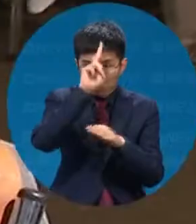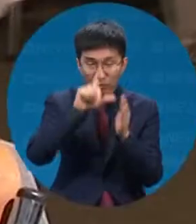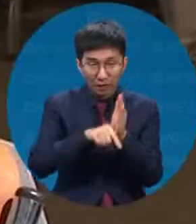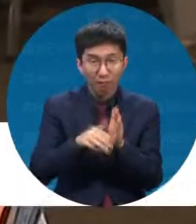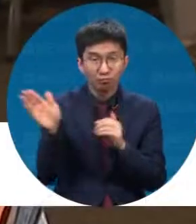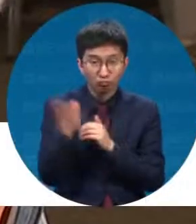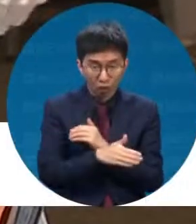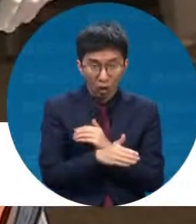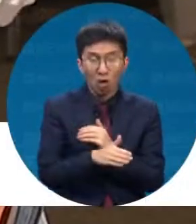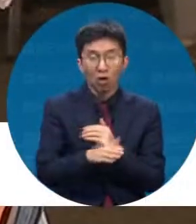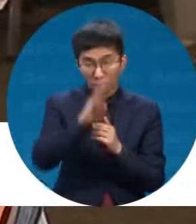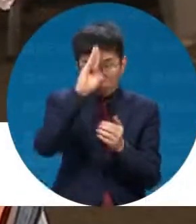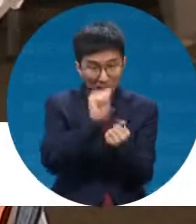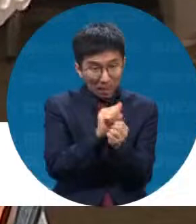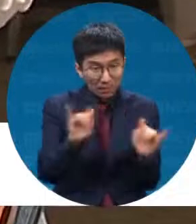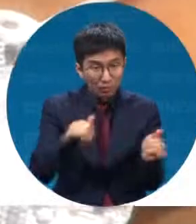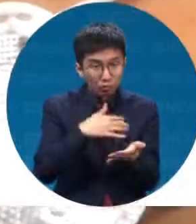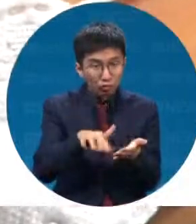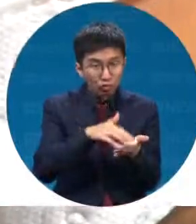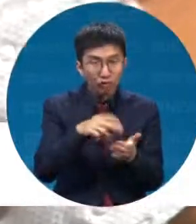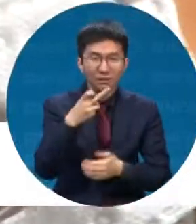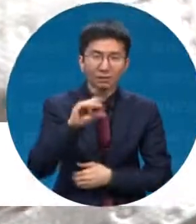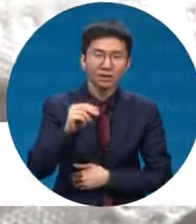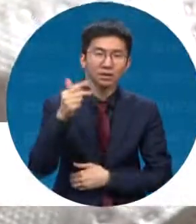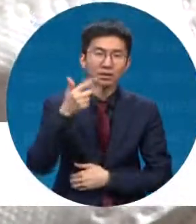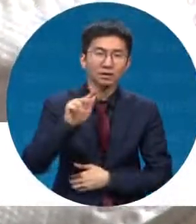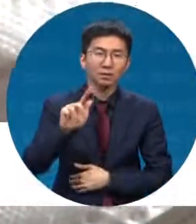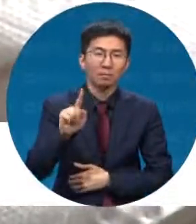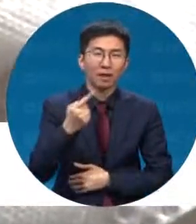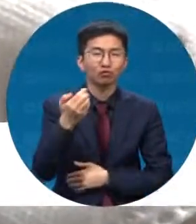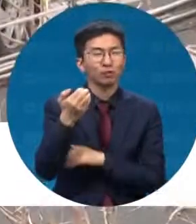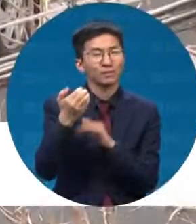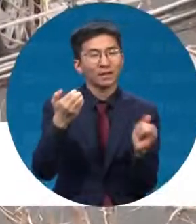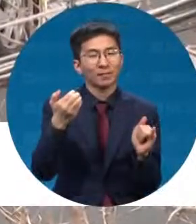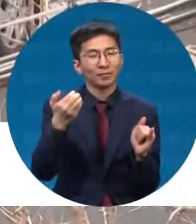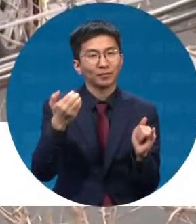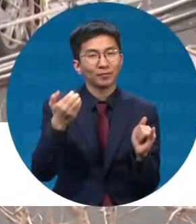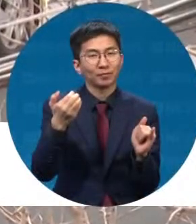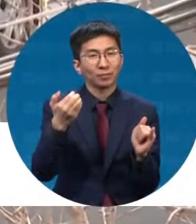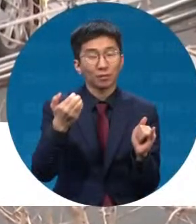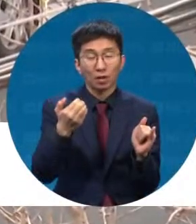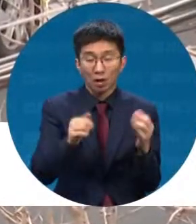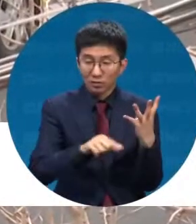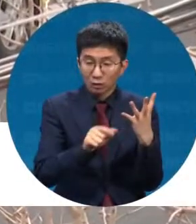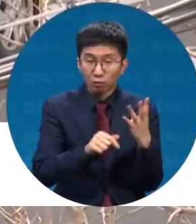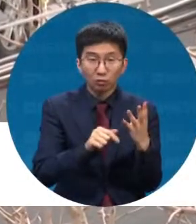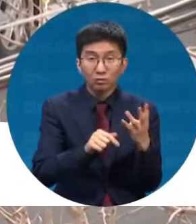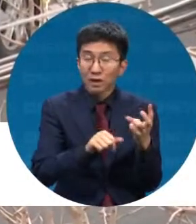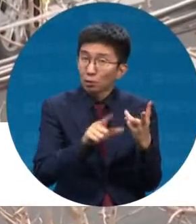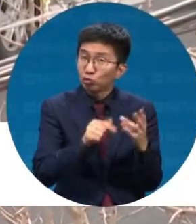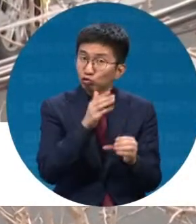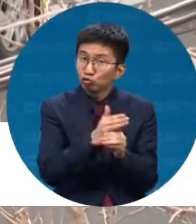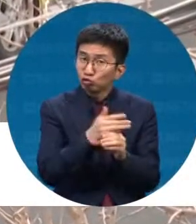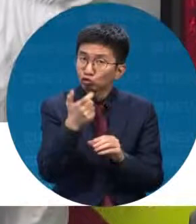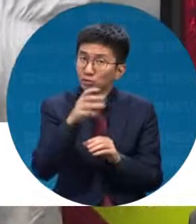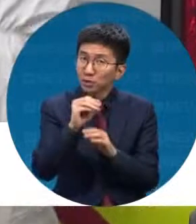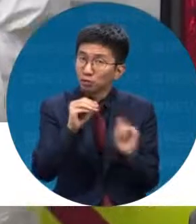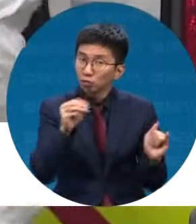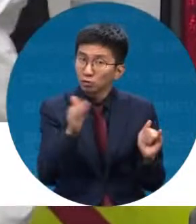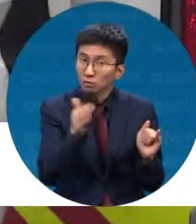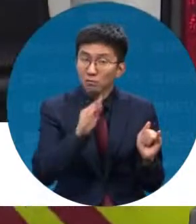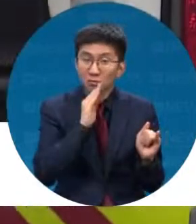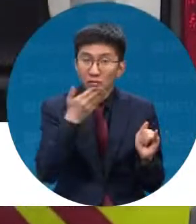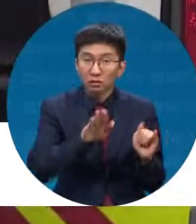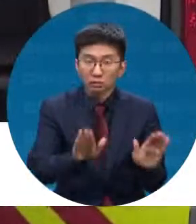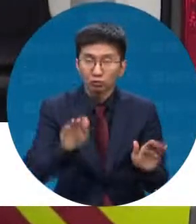신교와 찐다는 127,000 190명 3월 중순 60만명 때 까지 치솟았던 신규 확진 자수는 서서히